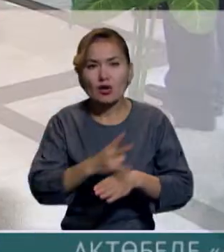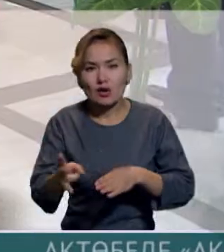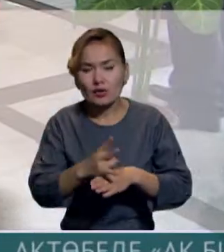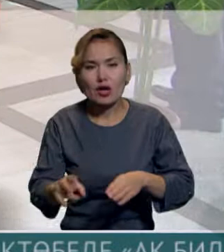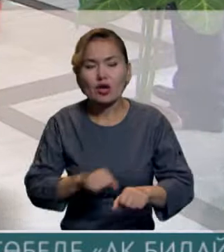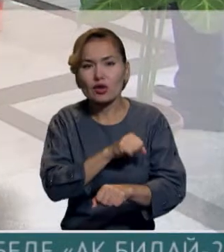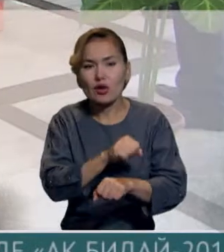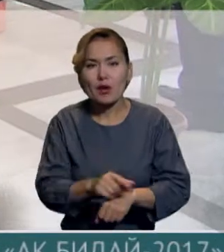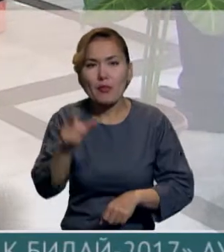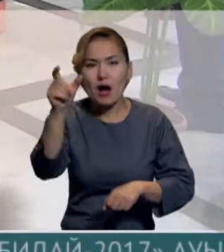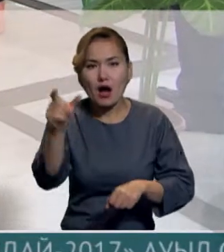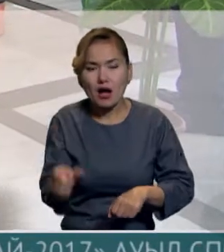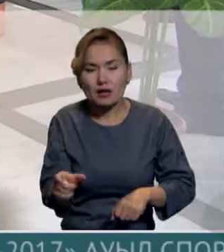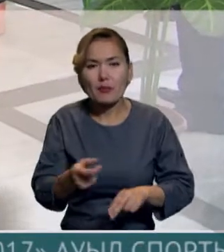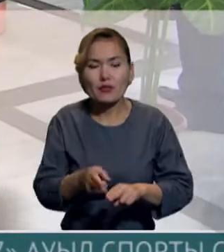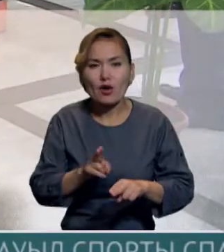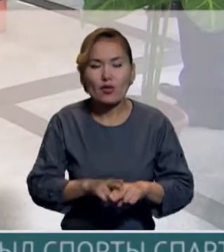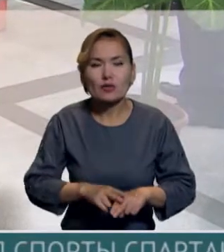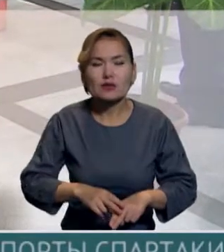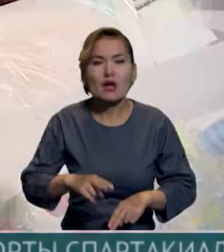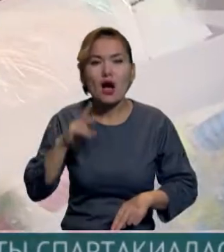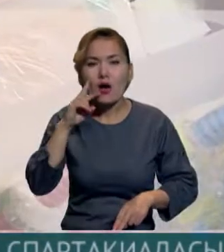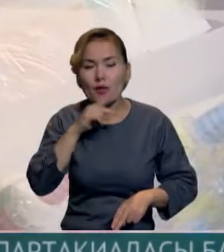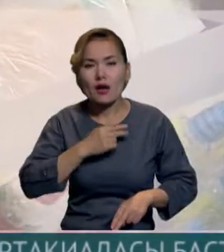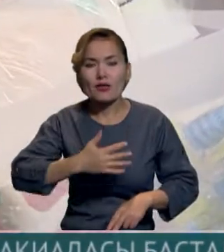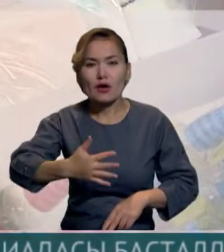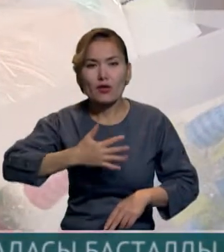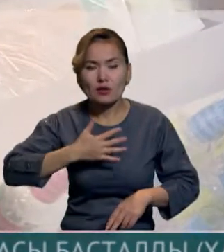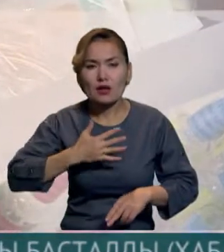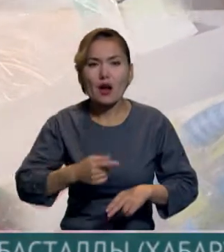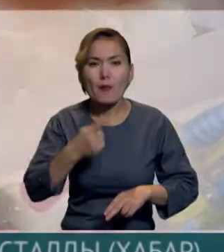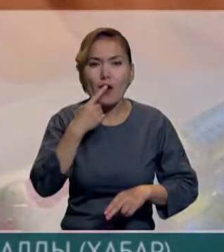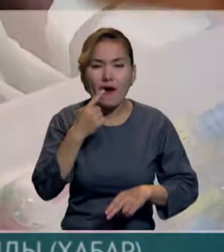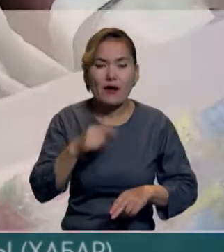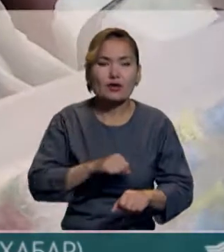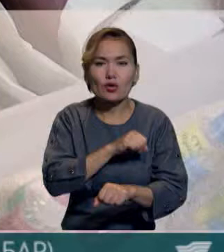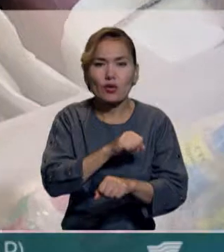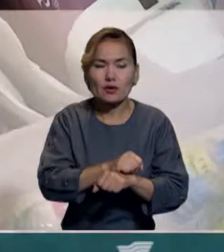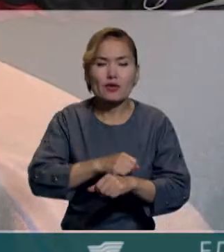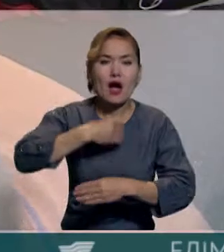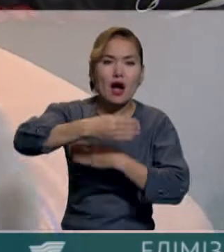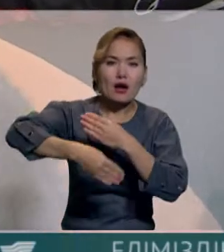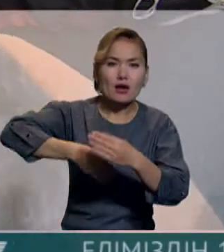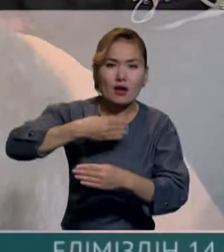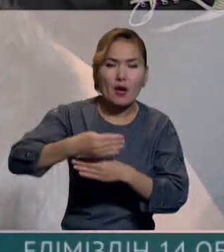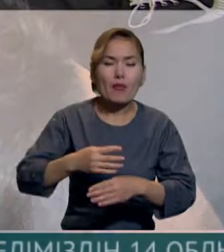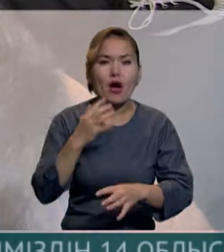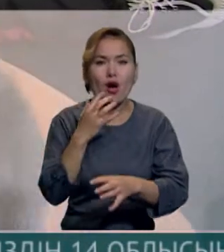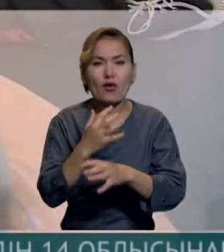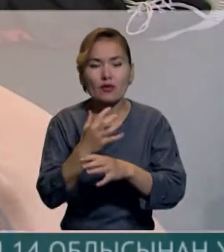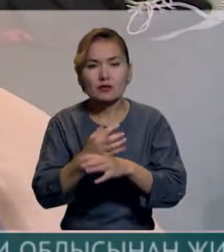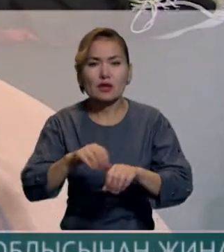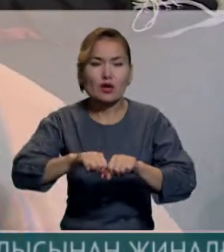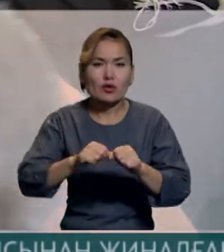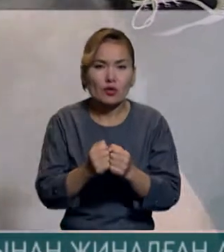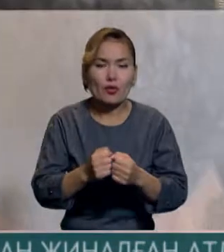яғни адамды жылыту, иіс тисе таза ауа жұтқызу, қан тоқтату, жараны байлау, сынған аяқтың немесе қолдың қозғалысын